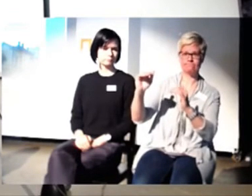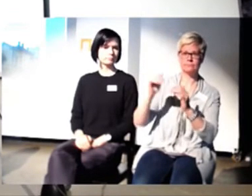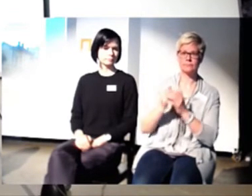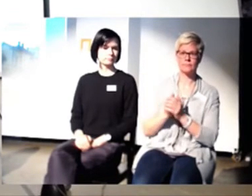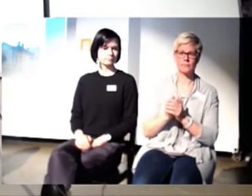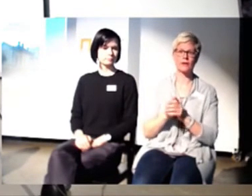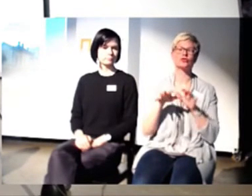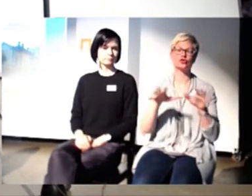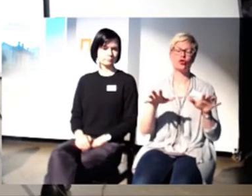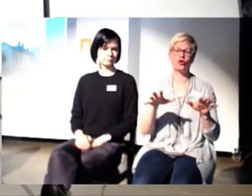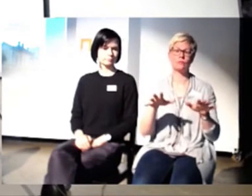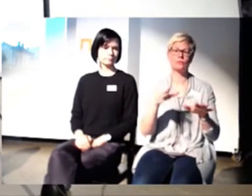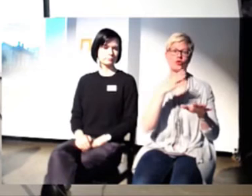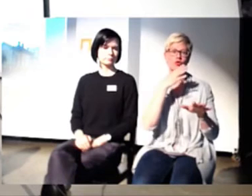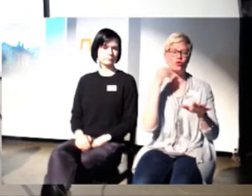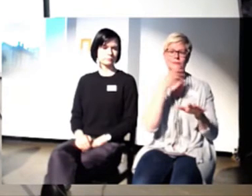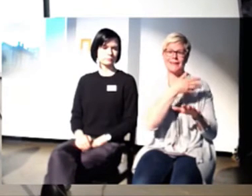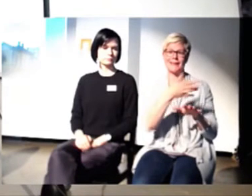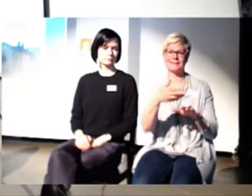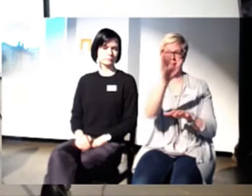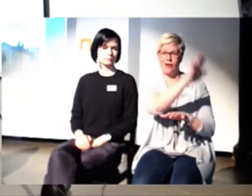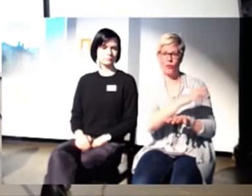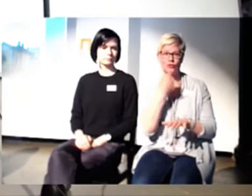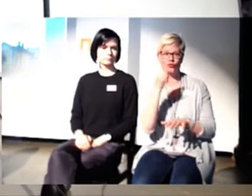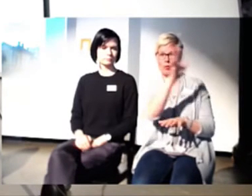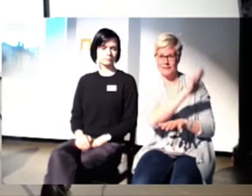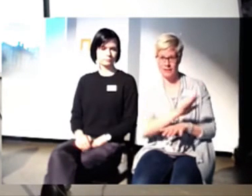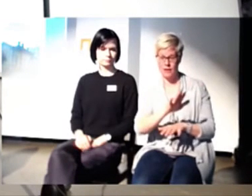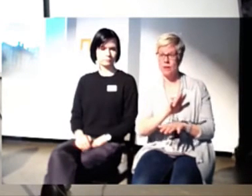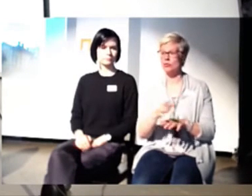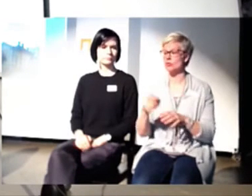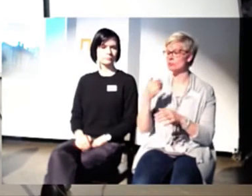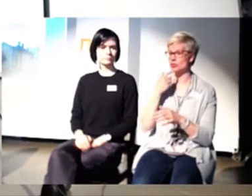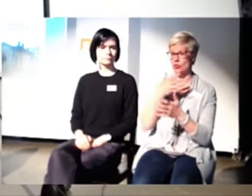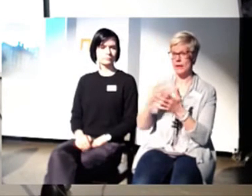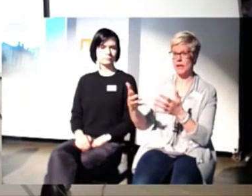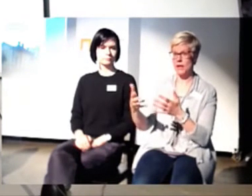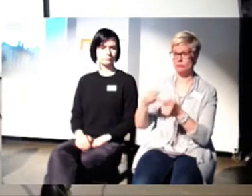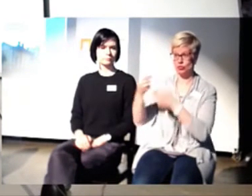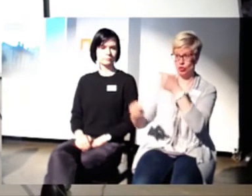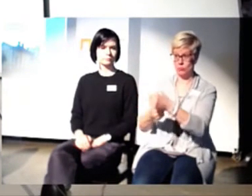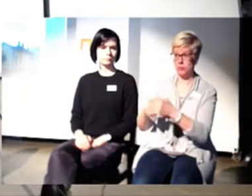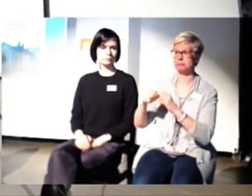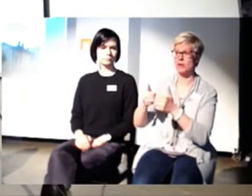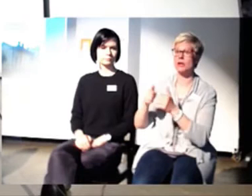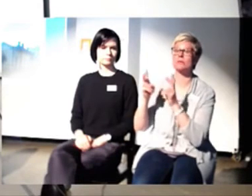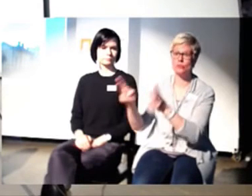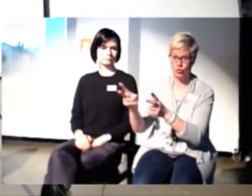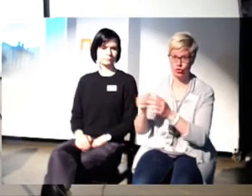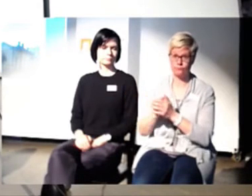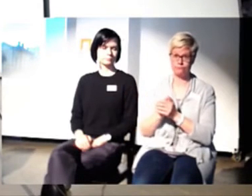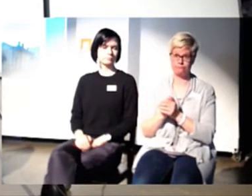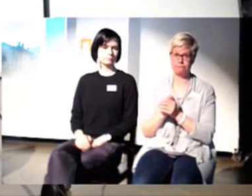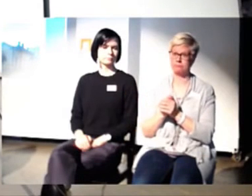pääosin ruotsinkielisillä seuduilla Suomessa, mutta emme sulje pois siis suomenkielisiä toimijoita missään tapauksessa, että